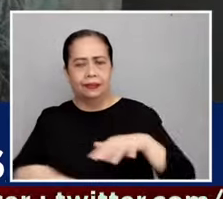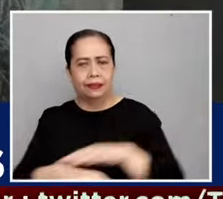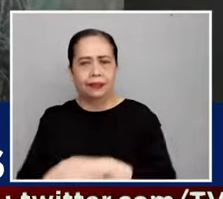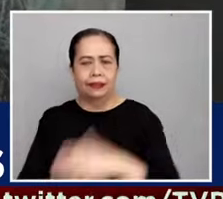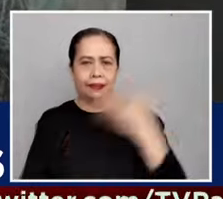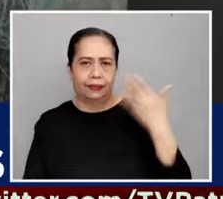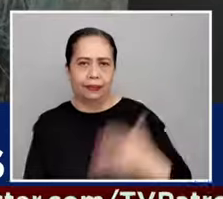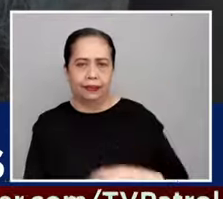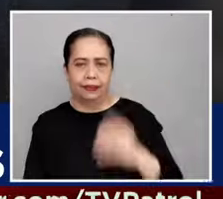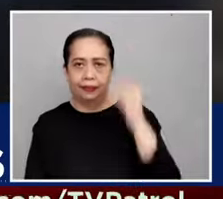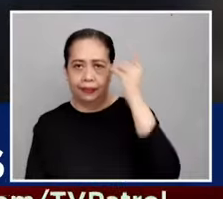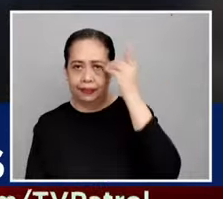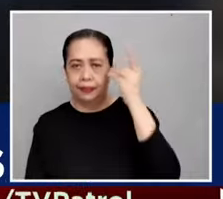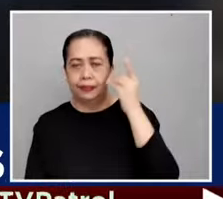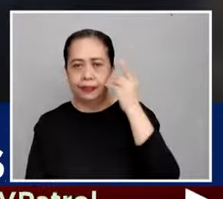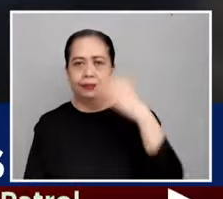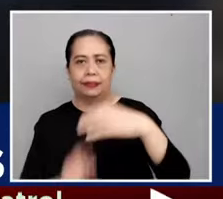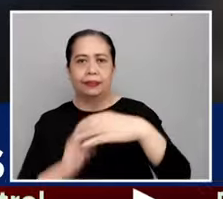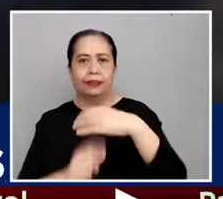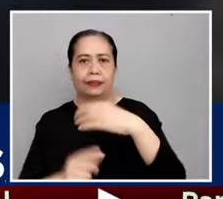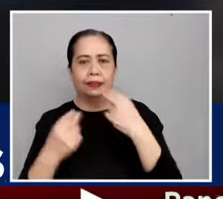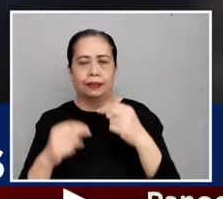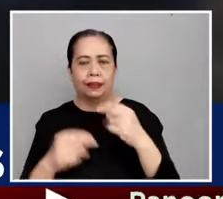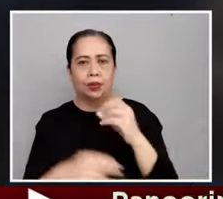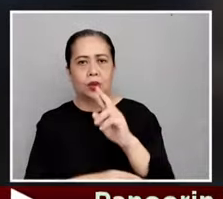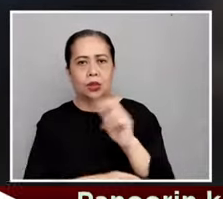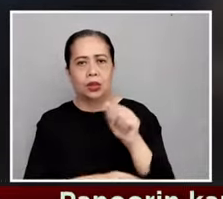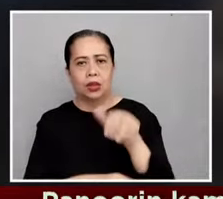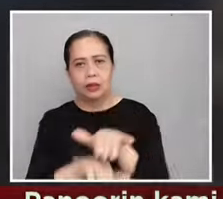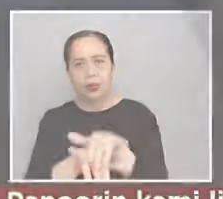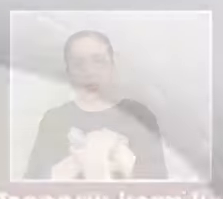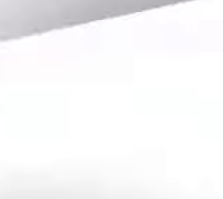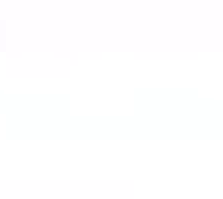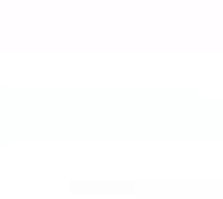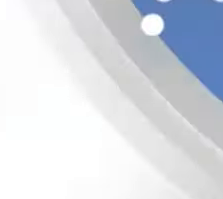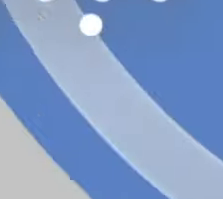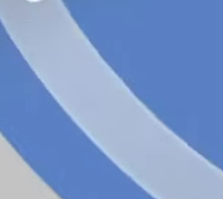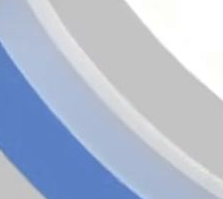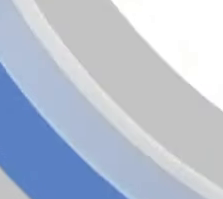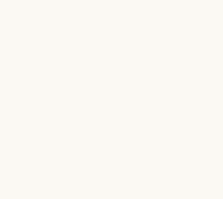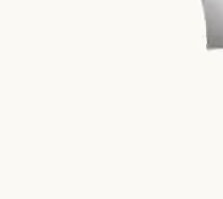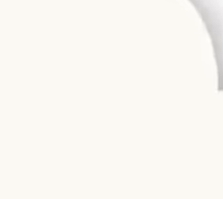Datu, ABS-CBN News, Oriental, Mindoro.